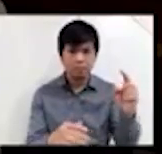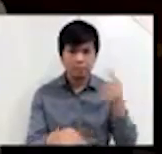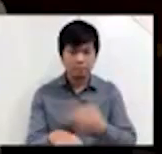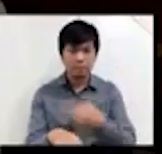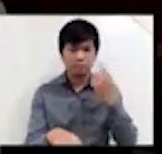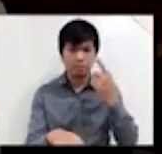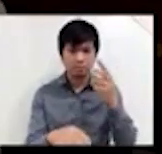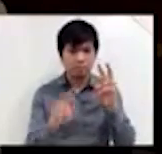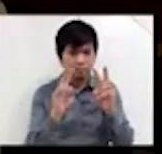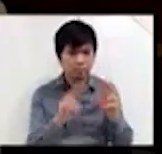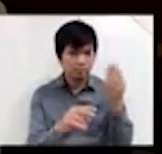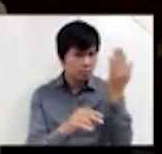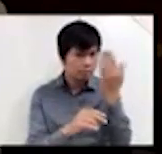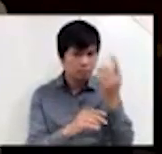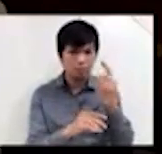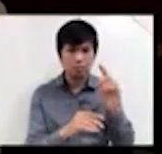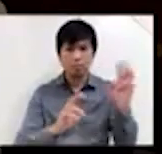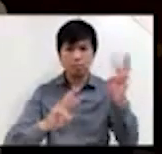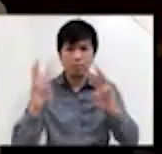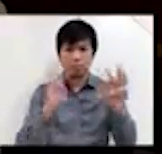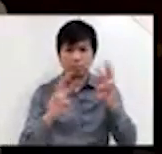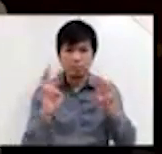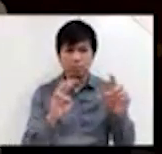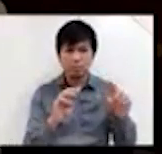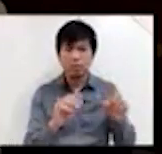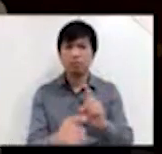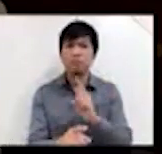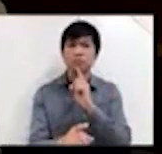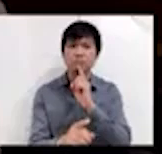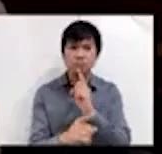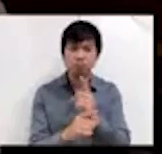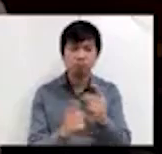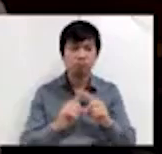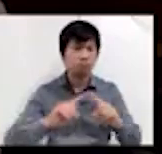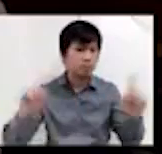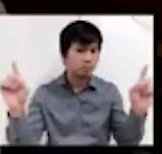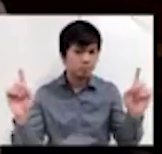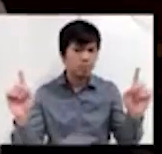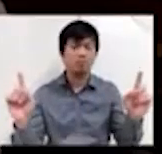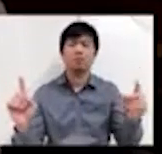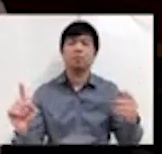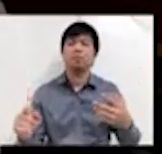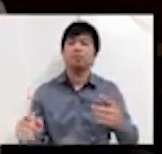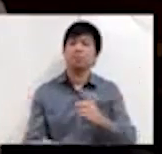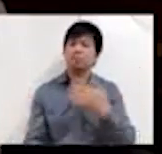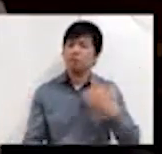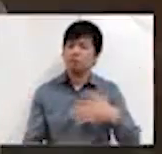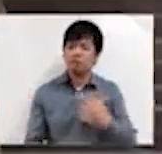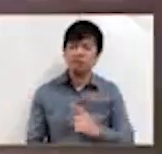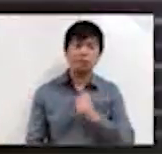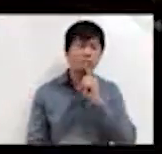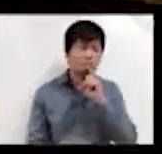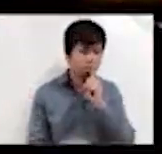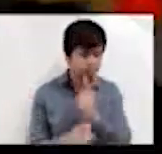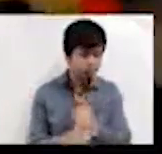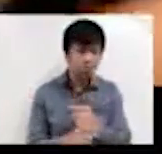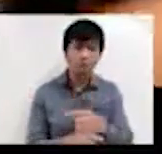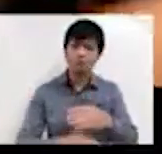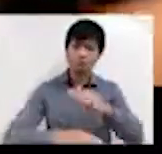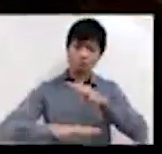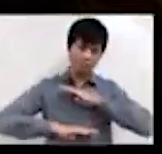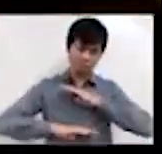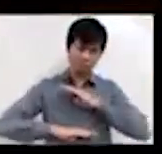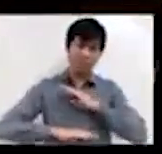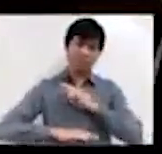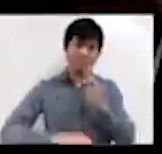like, please look natural and realistic. But it turned out to be very realistic. I was satisfied. Napapanood